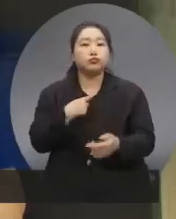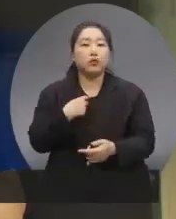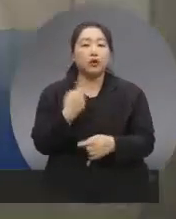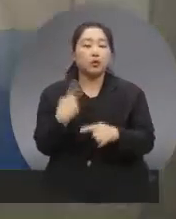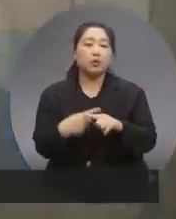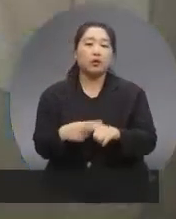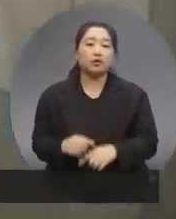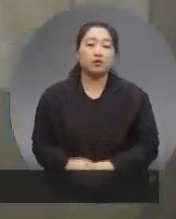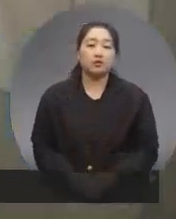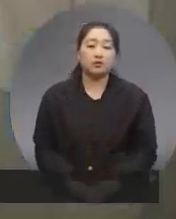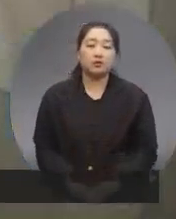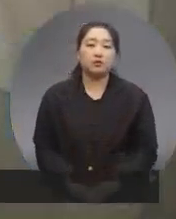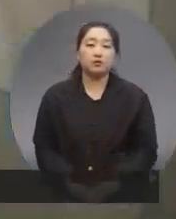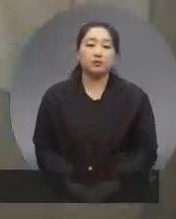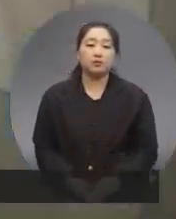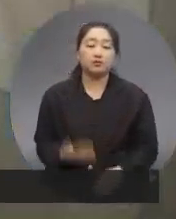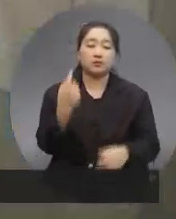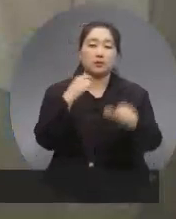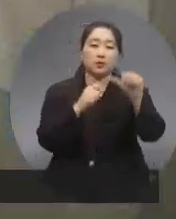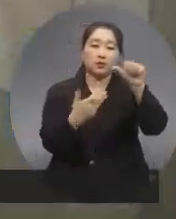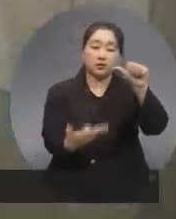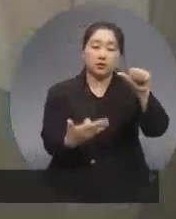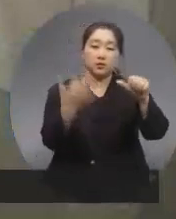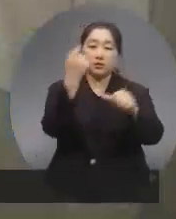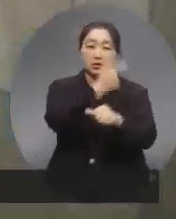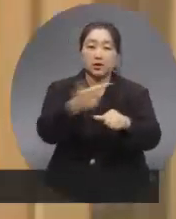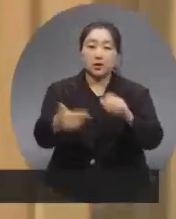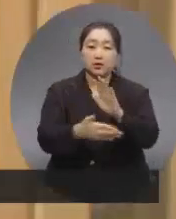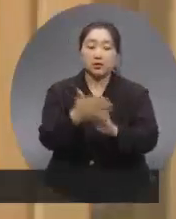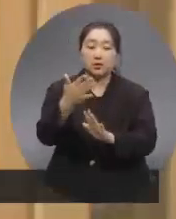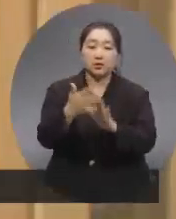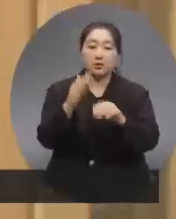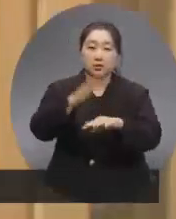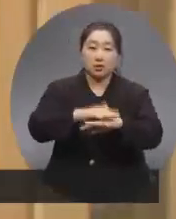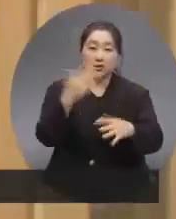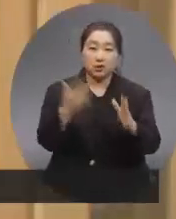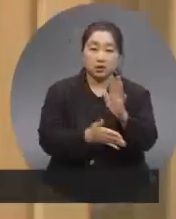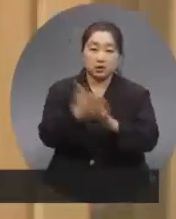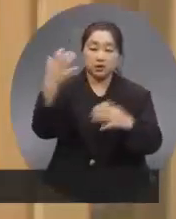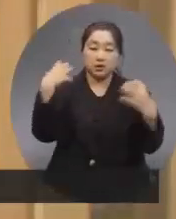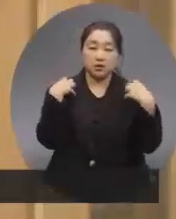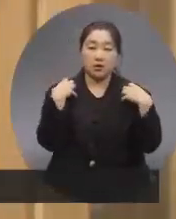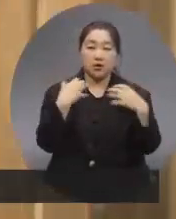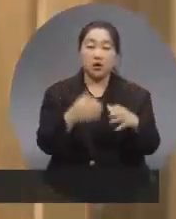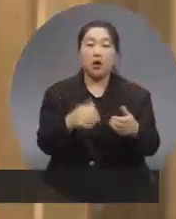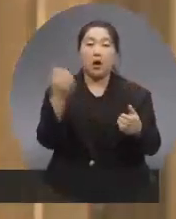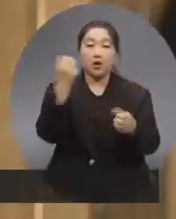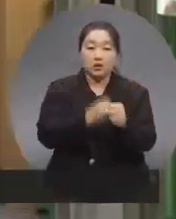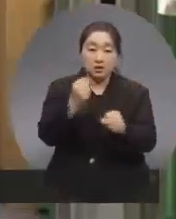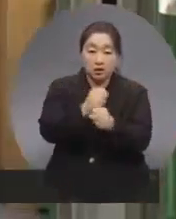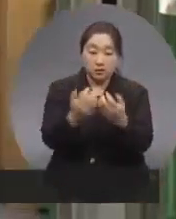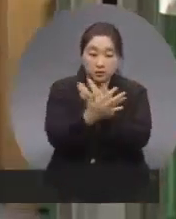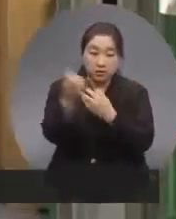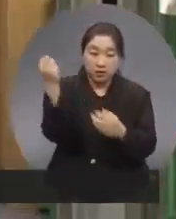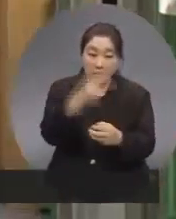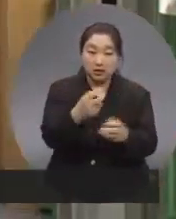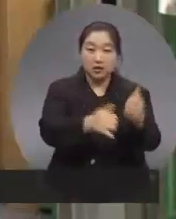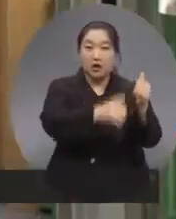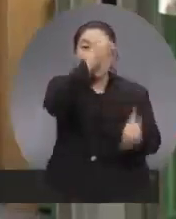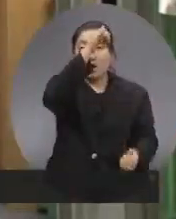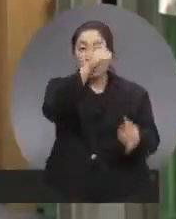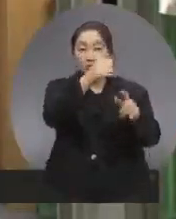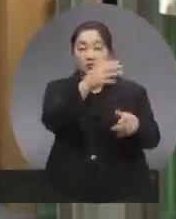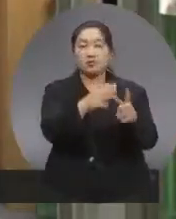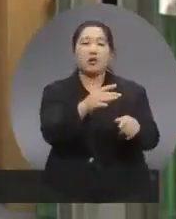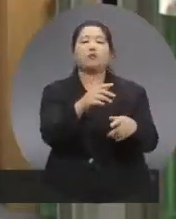아니고 지난 19일 대전시청입니다 창립총회를 다시 한다고 현수막까지 만들었지만 결국 창립